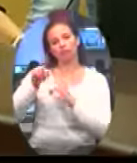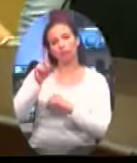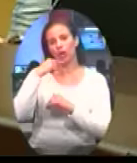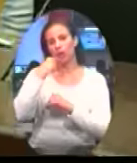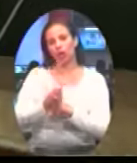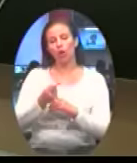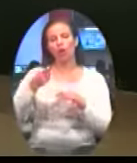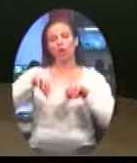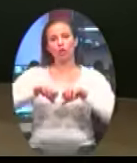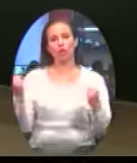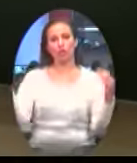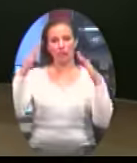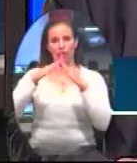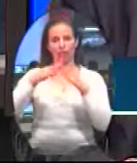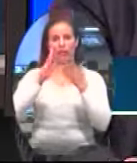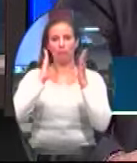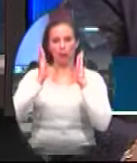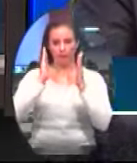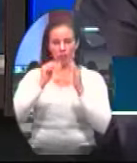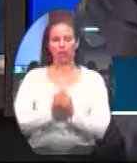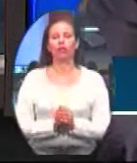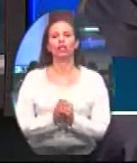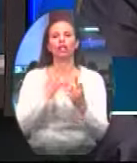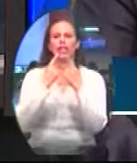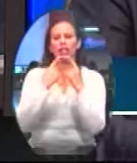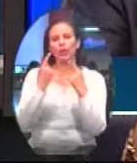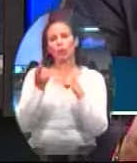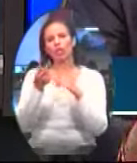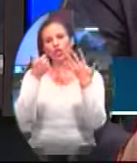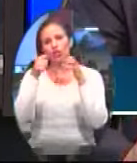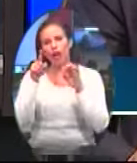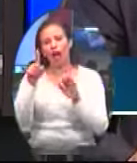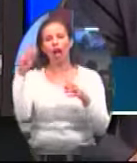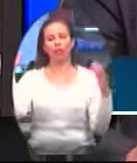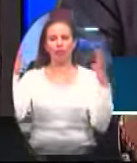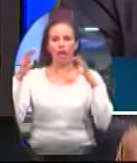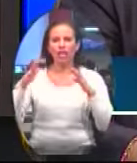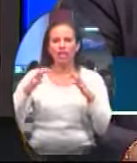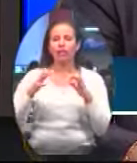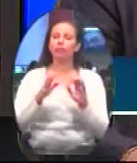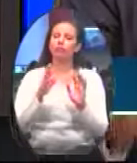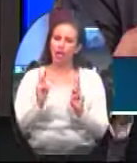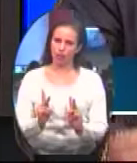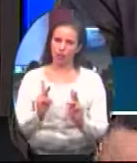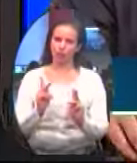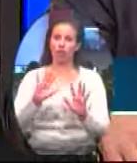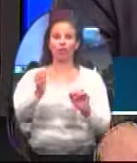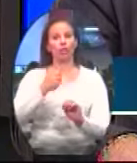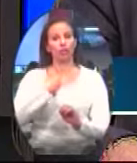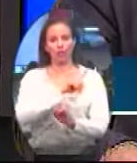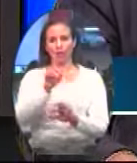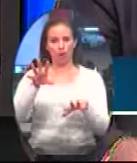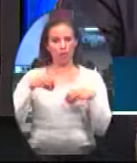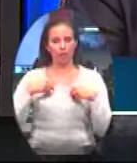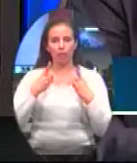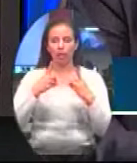בחברון. השיח הזה, כאילו קואליציה 61, כאילו אנחנו מפעילים לחצים, הגיע הזמן לעצור עם הדבר הזה. אם אני לא מסכים עם הדרך שבה הדברים